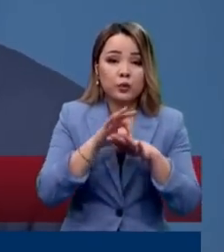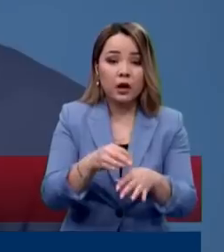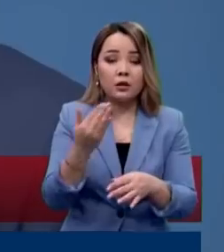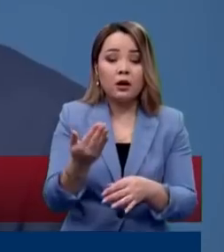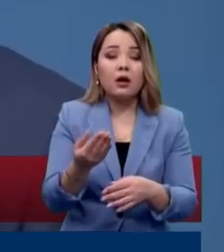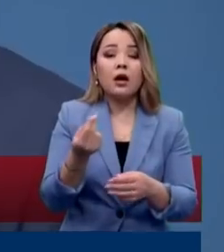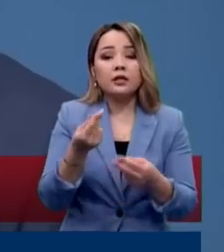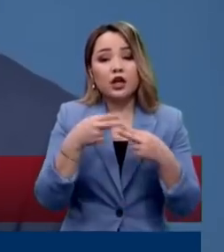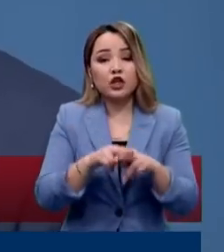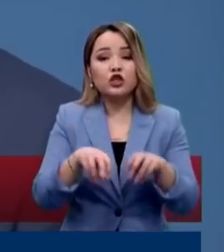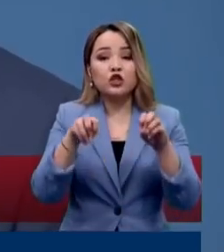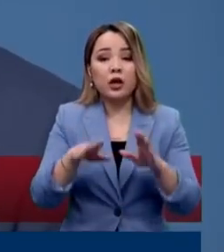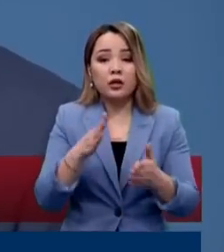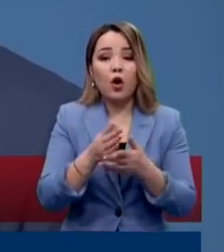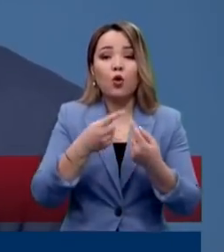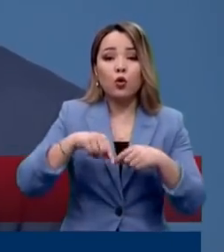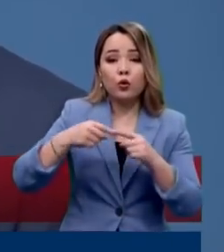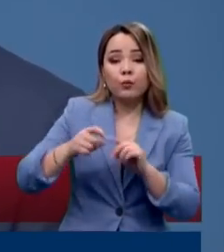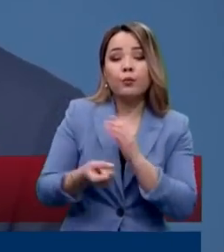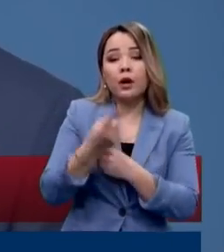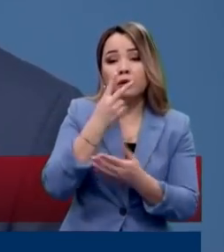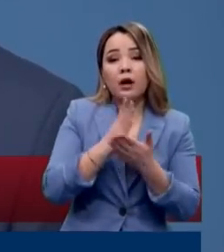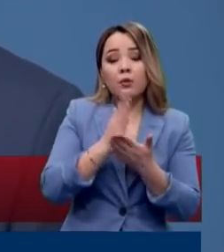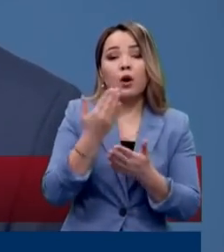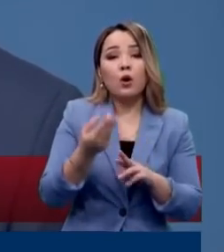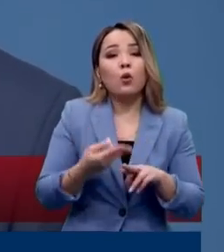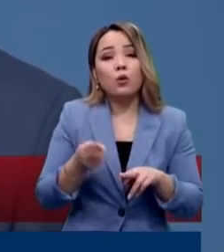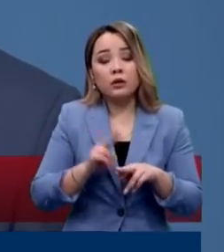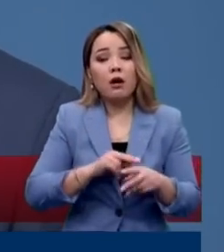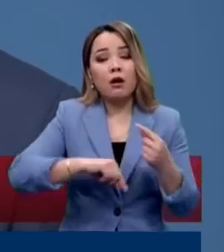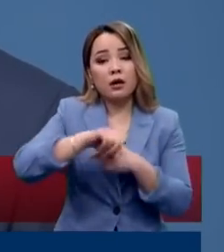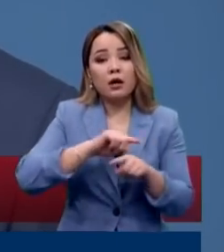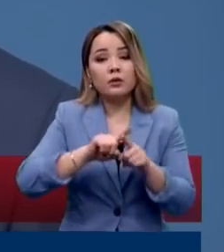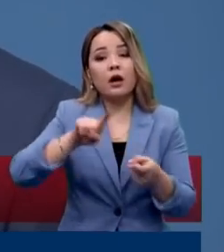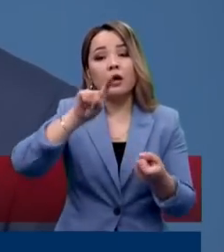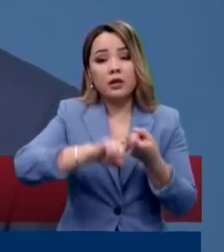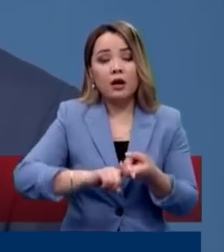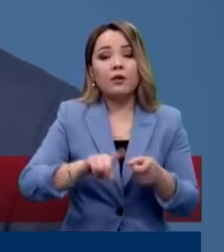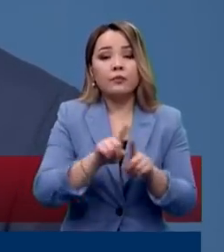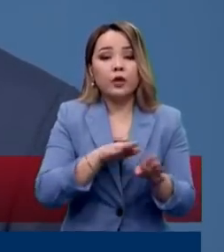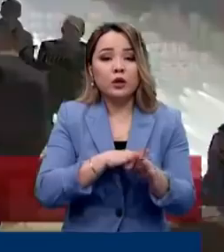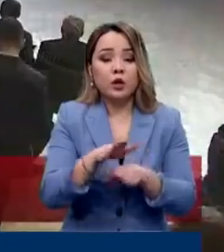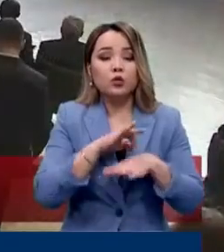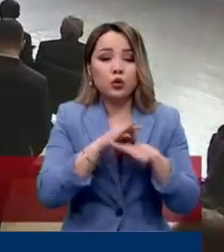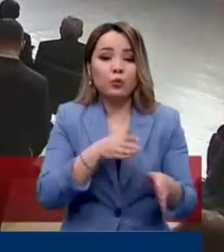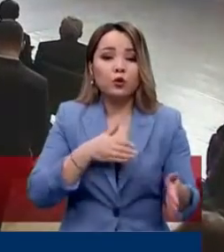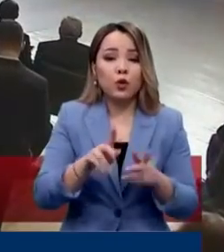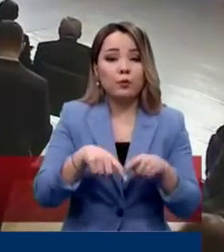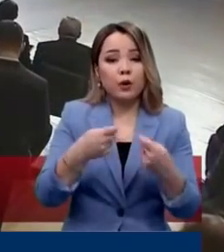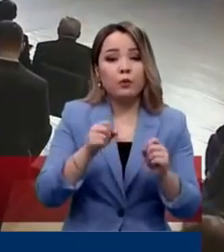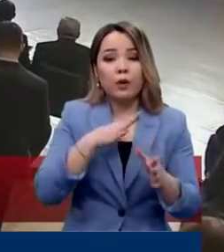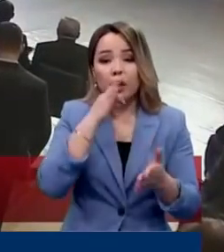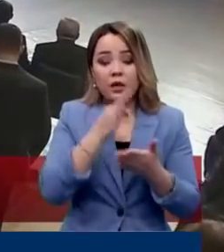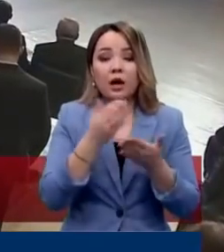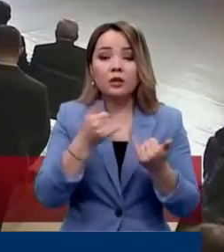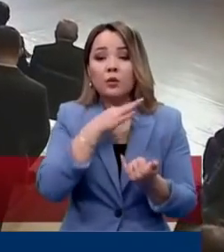бір қаржыларын шешкісі келетін бір ұйымдар пайда болып жатқан шығар, бірақ оған біз кәсіпкер ретінде оған егер қисық кететін болса жол бермейміз. Кім не десе о